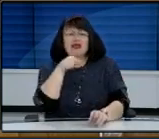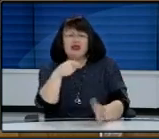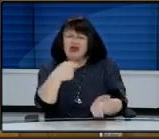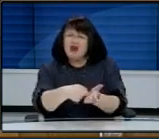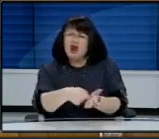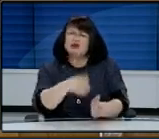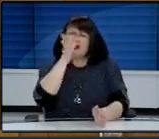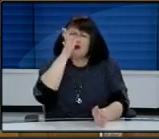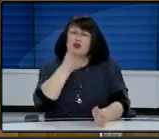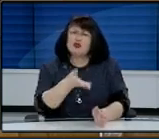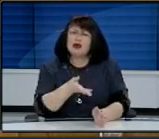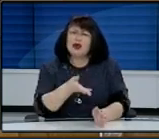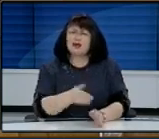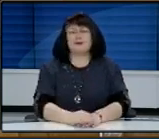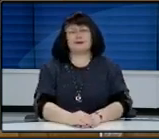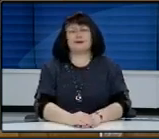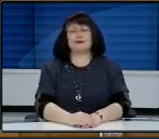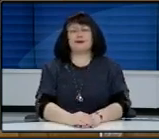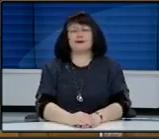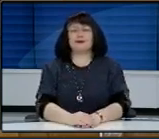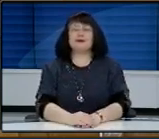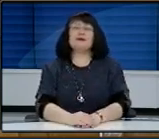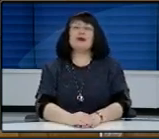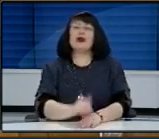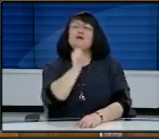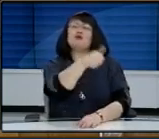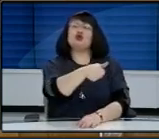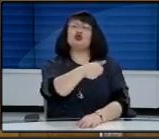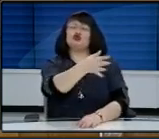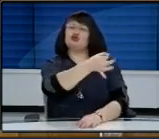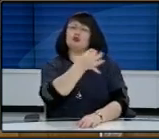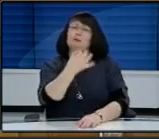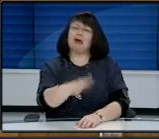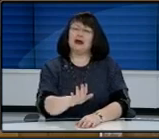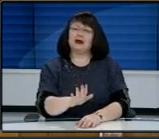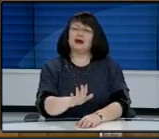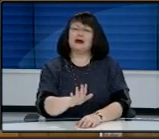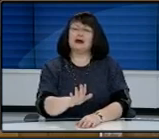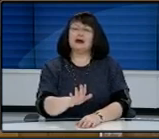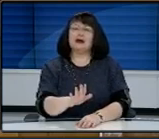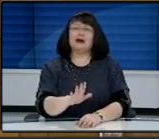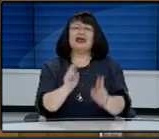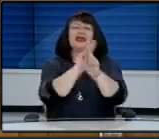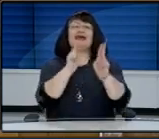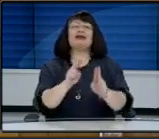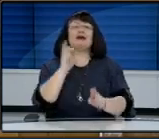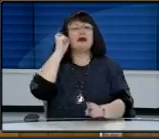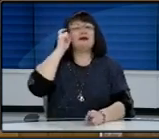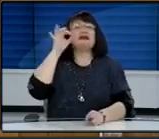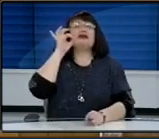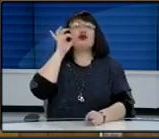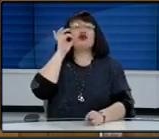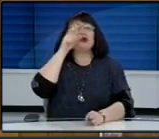Όταν αποφασίσατε να την ανακοινώσετε εκτός θεσμικών διαδικασιών, από το βήμα της Διεθνούς Έκθεσης